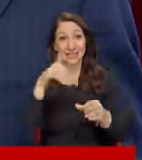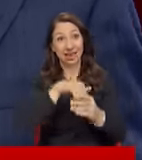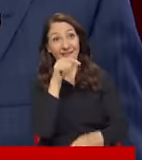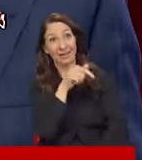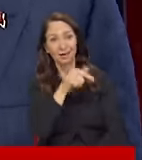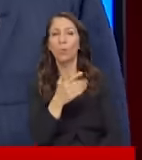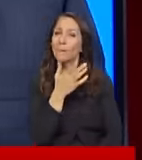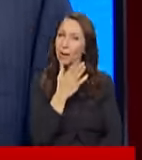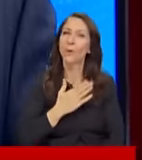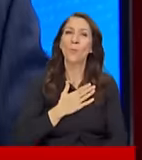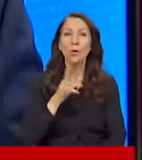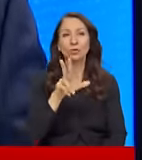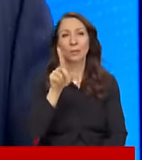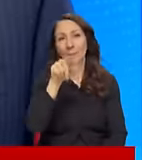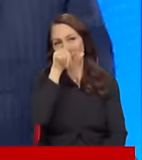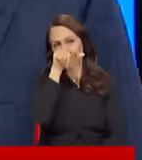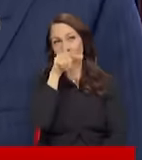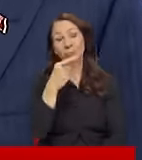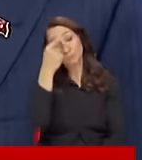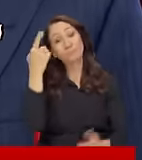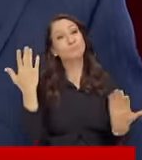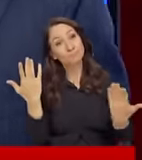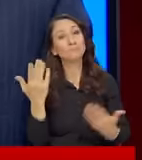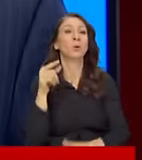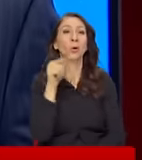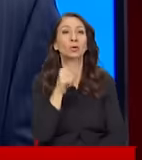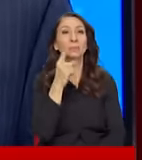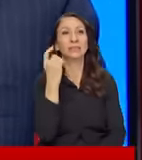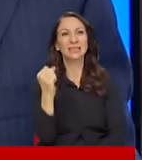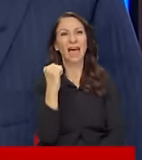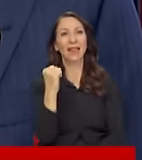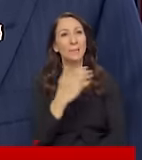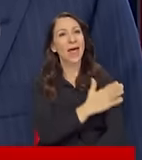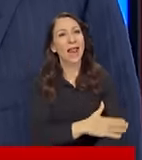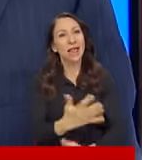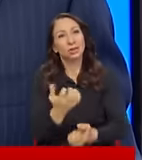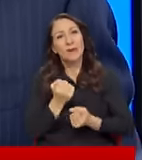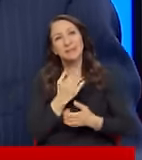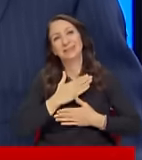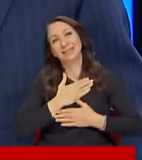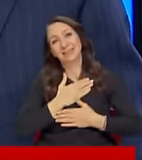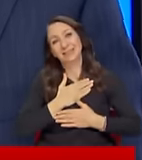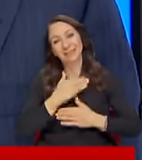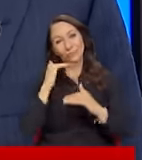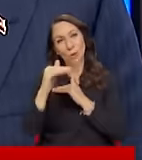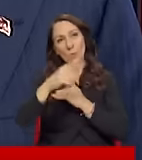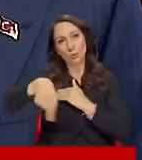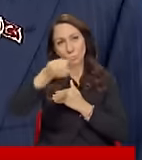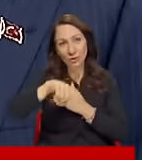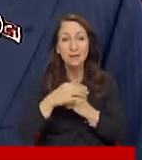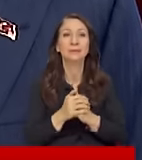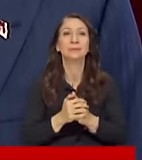sandıktır. Onu da biliyorum. 31 Mart. Umuyorum orada da bir sağlam bir helalleşmeyi yaparız